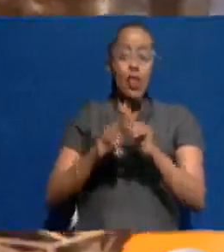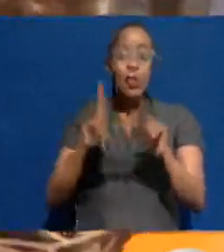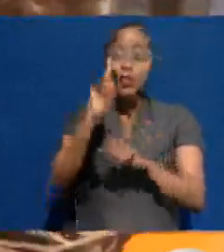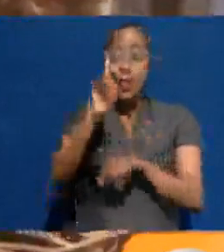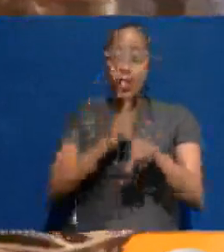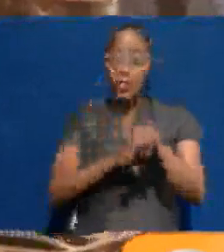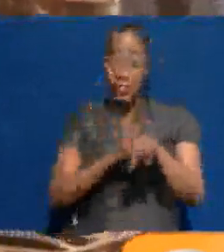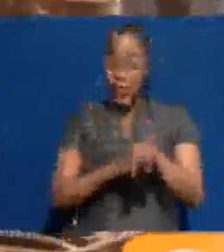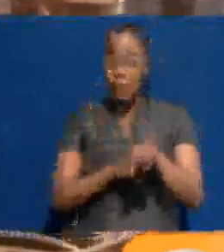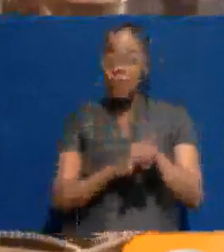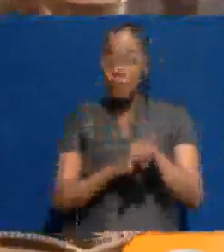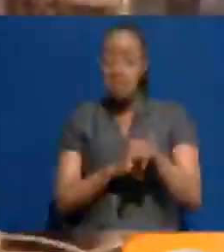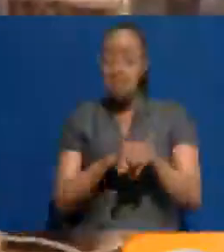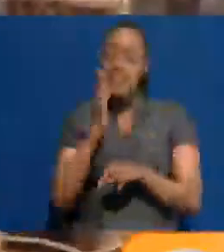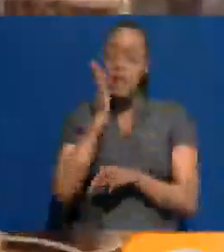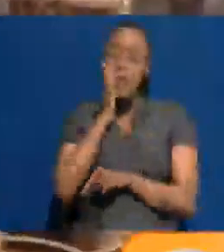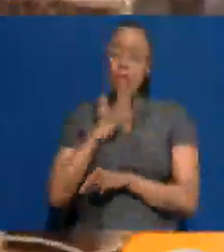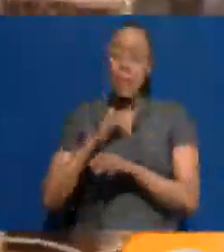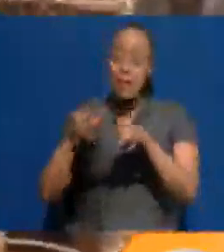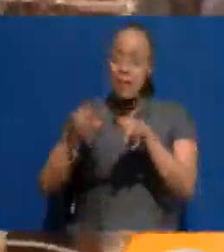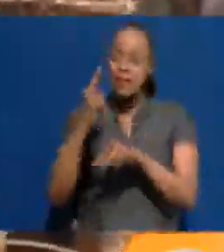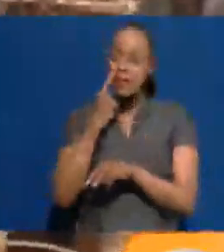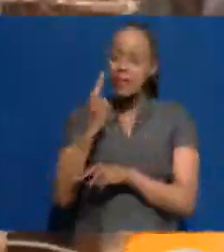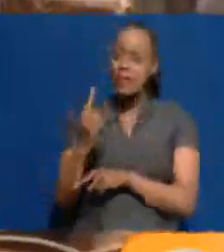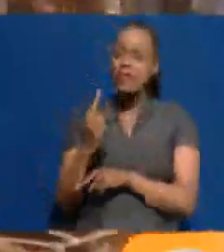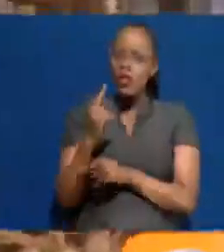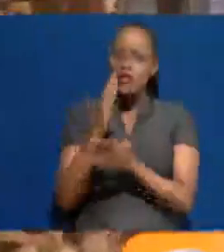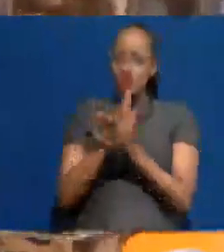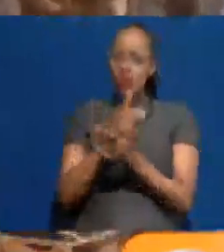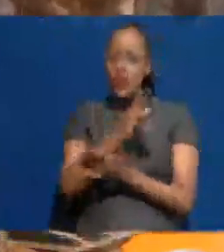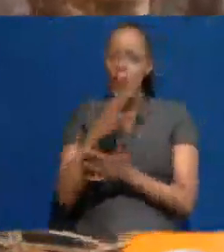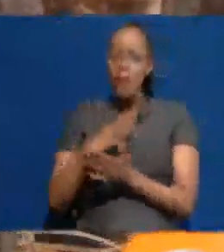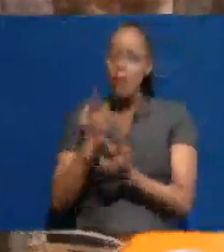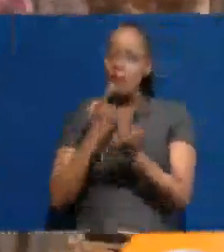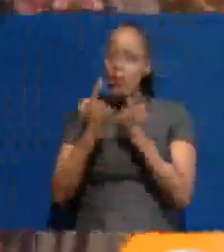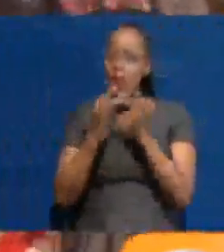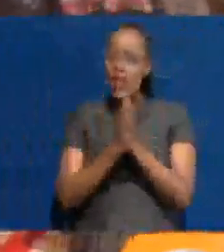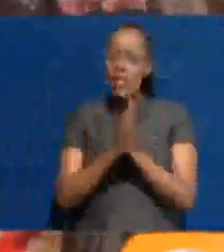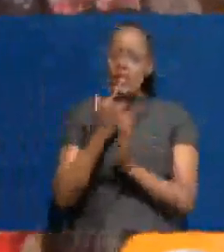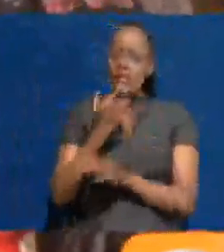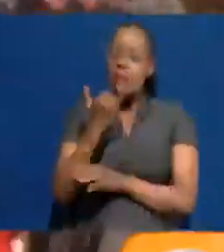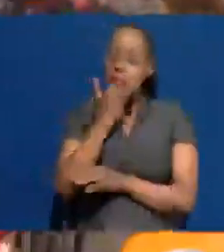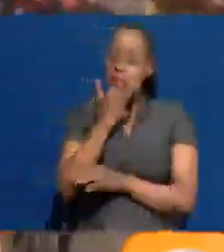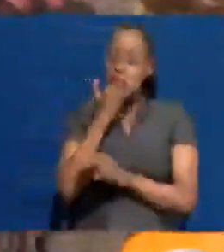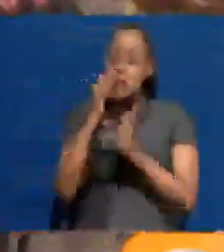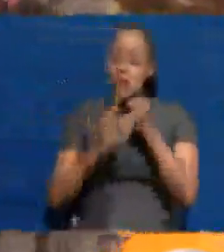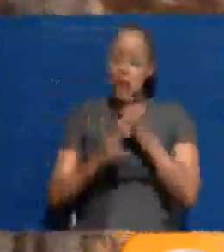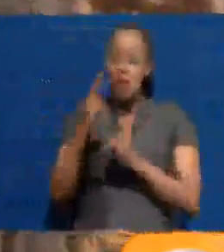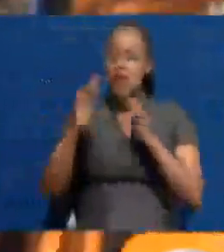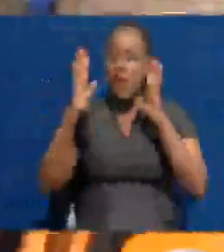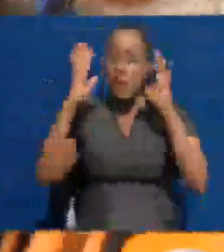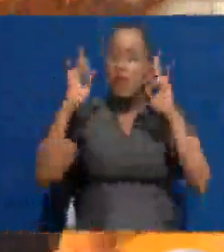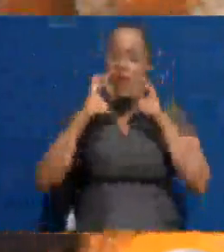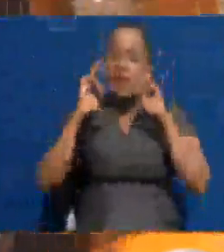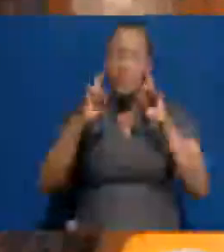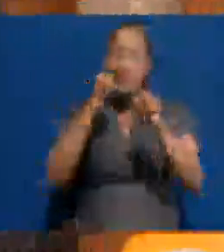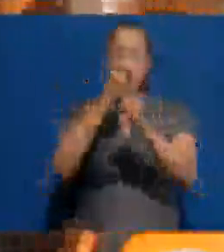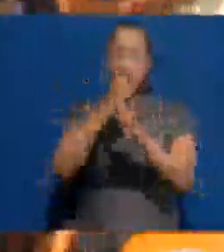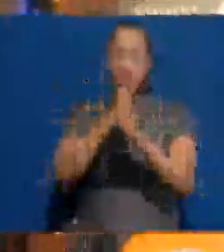ilifika siku mamangu mwenyewe aliona mashehe wakiongelea na kukemea ukeketaji, wakisema ni dhambi kubwa sana